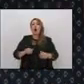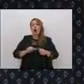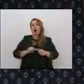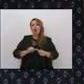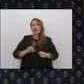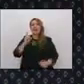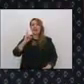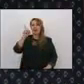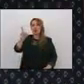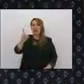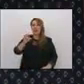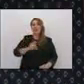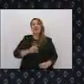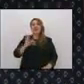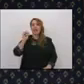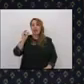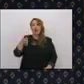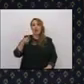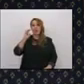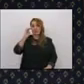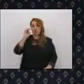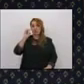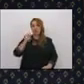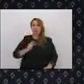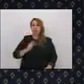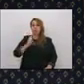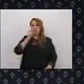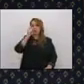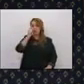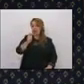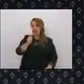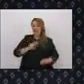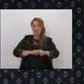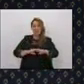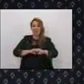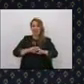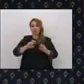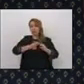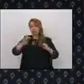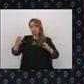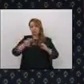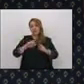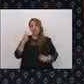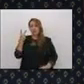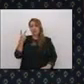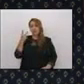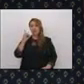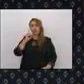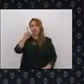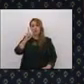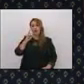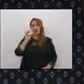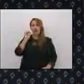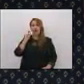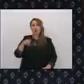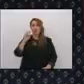أملاك الدولة والدواوين العقارية للحصول على عقود الملكية الفردية، لأن عقود